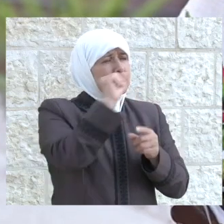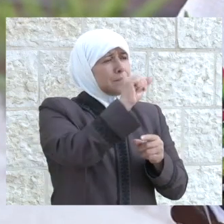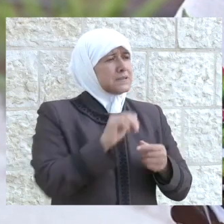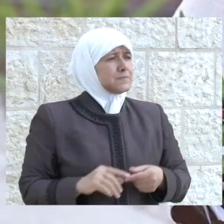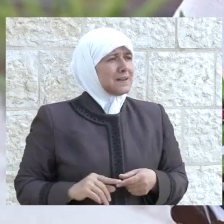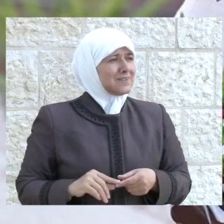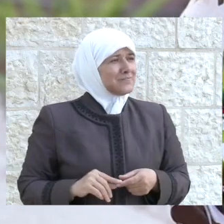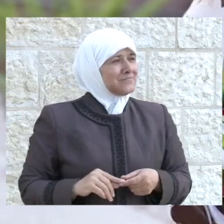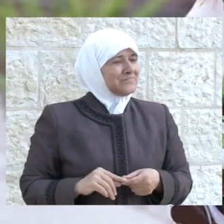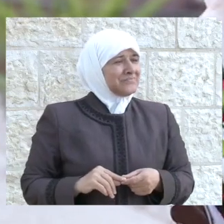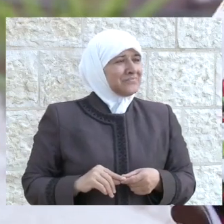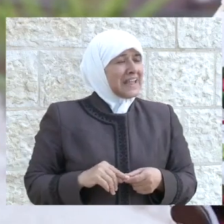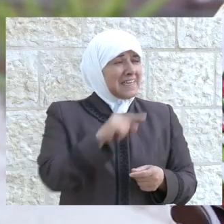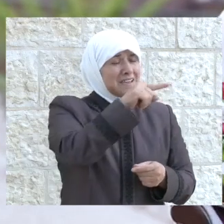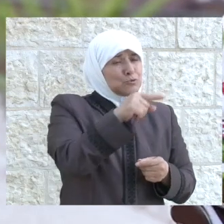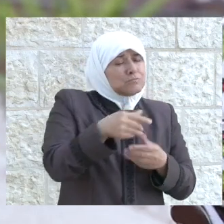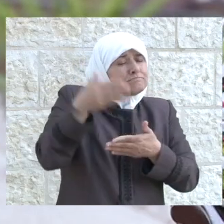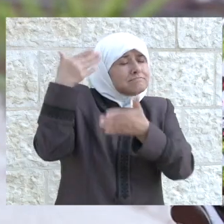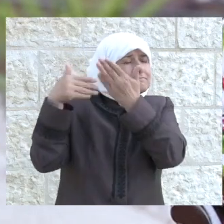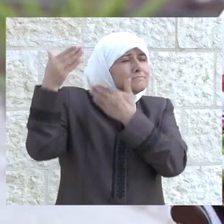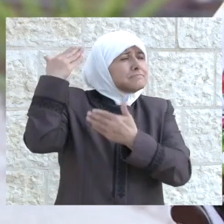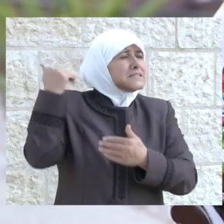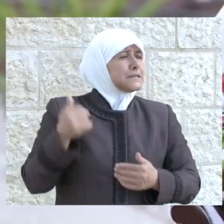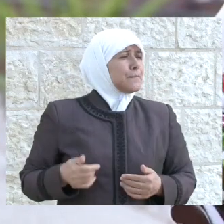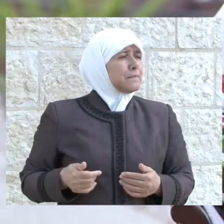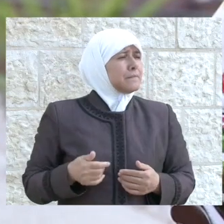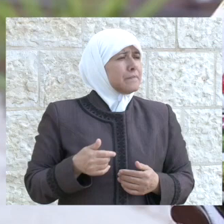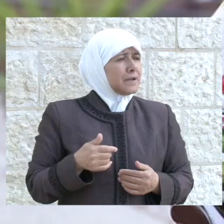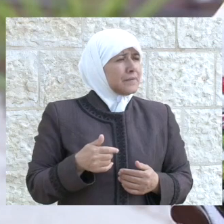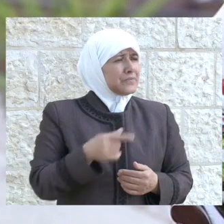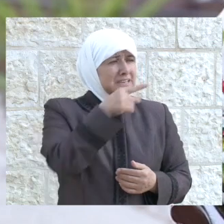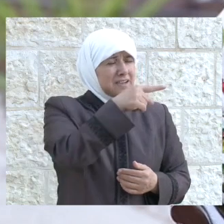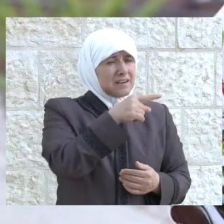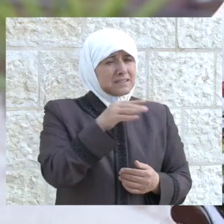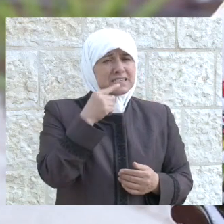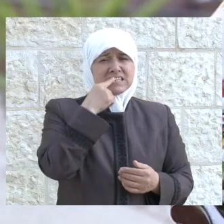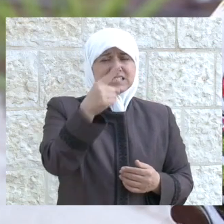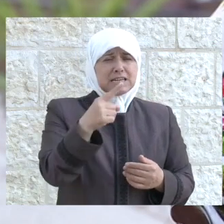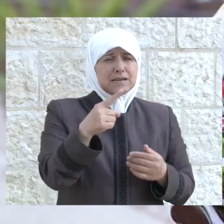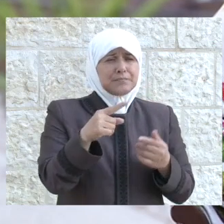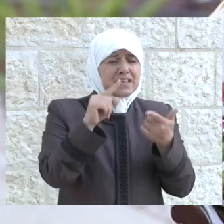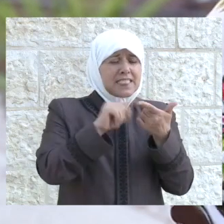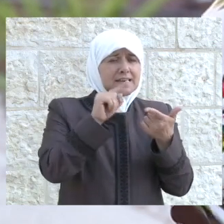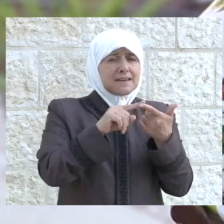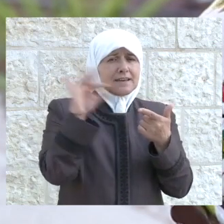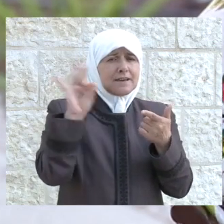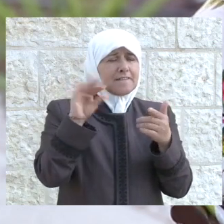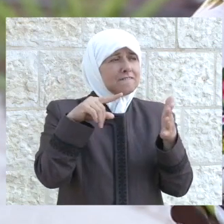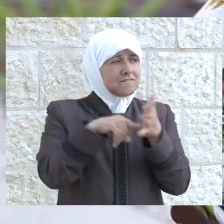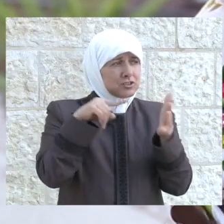تيدكس كنت أتابعه من زمان، يعني كانت خلال سنة الثانية في الجامعة أول ما كنت أدرس علم